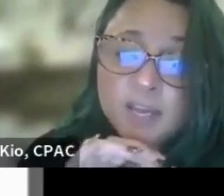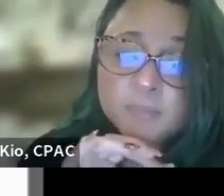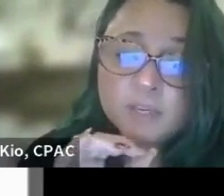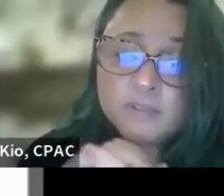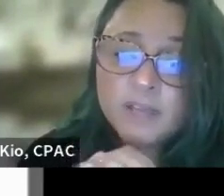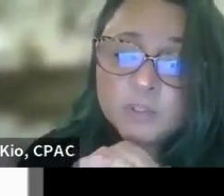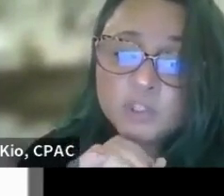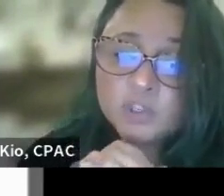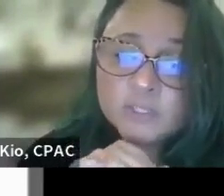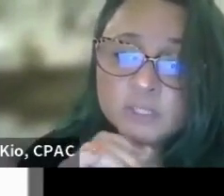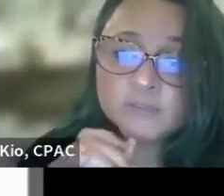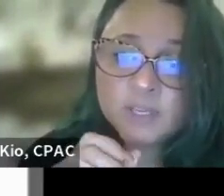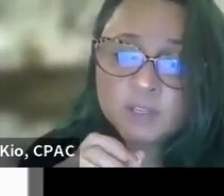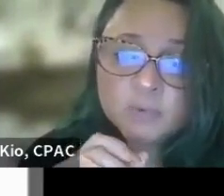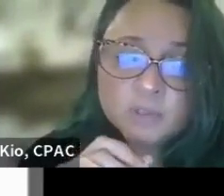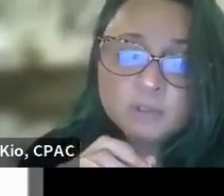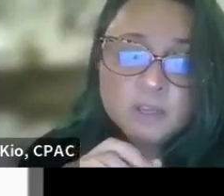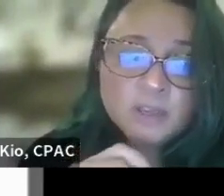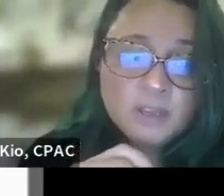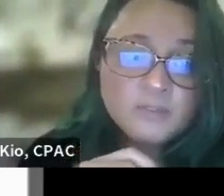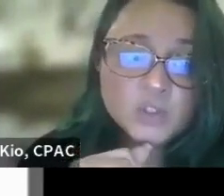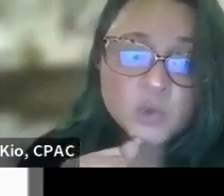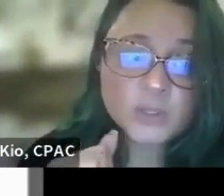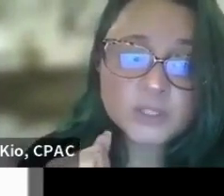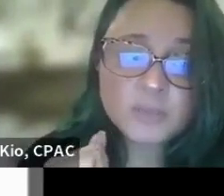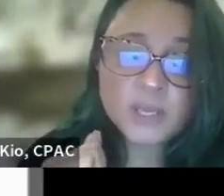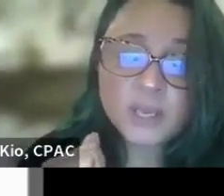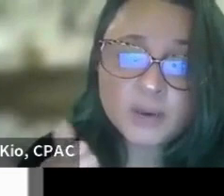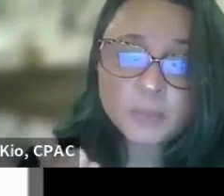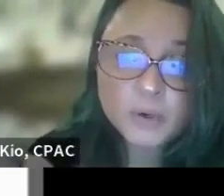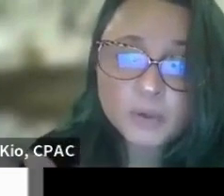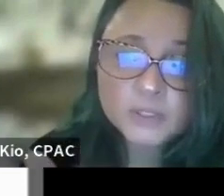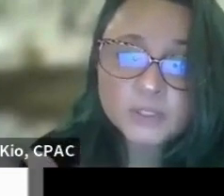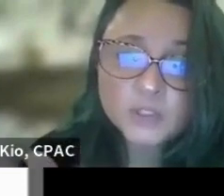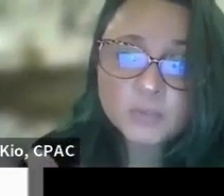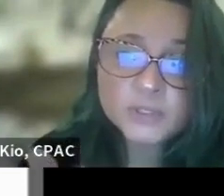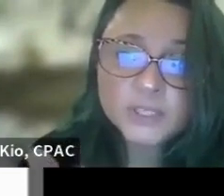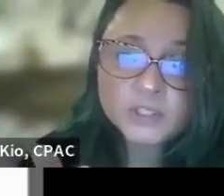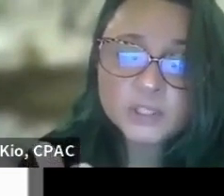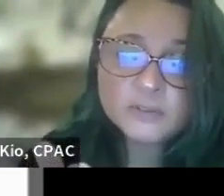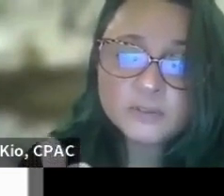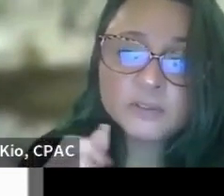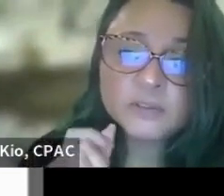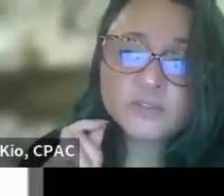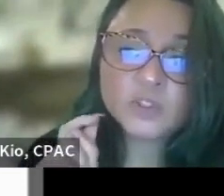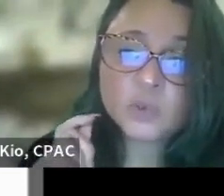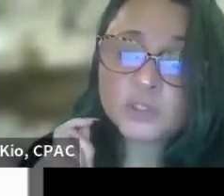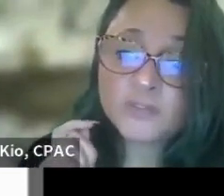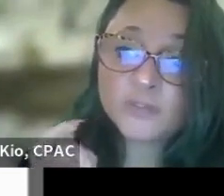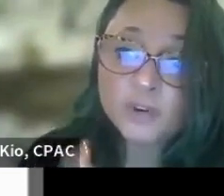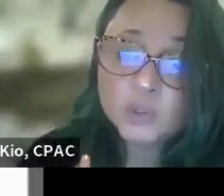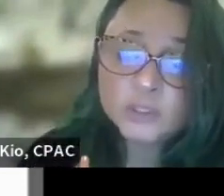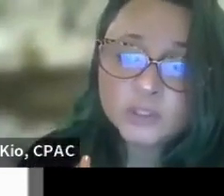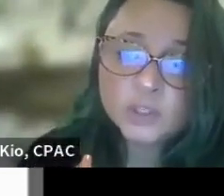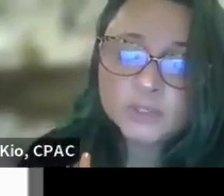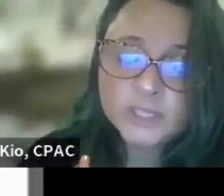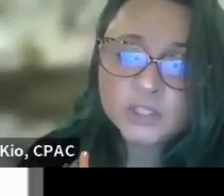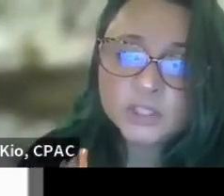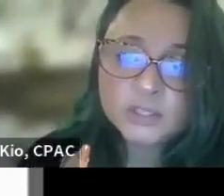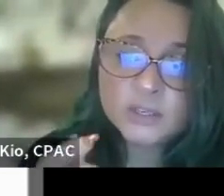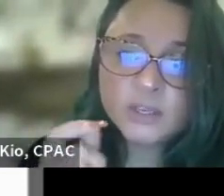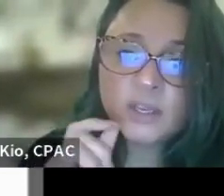需要帮助他们语言帮助实施计划，需要什么样的语言服